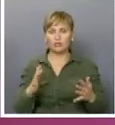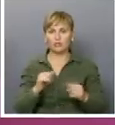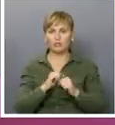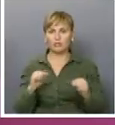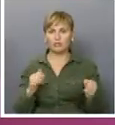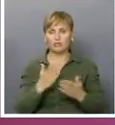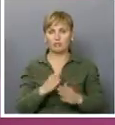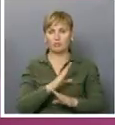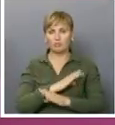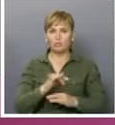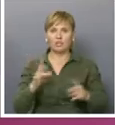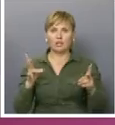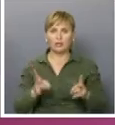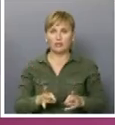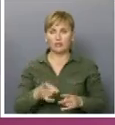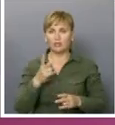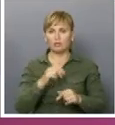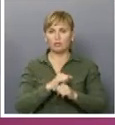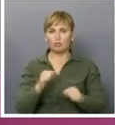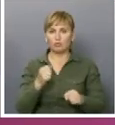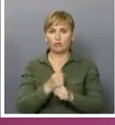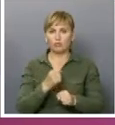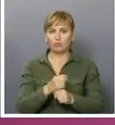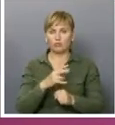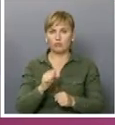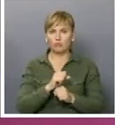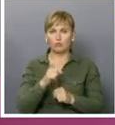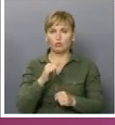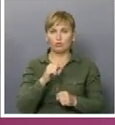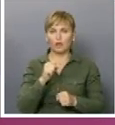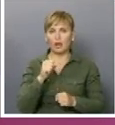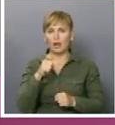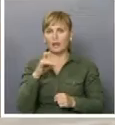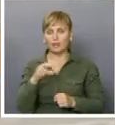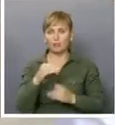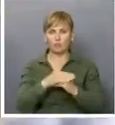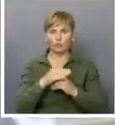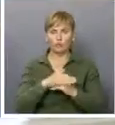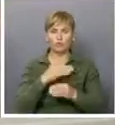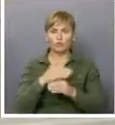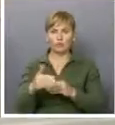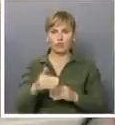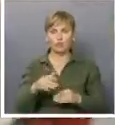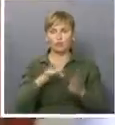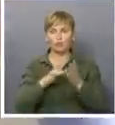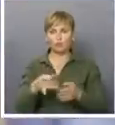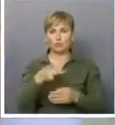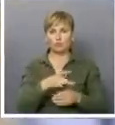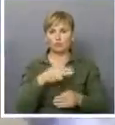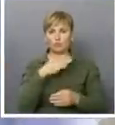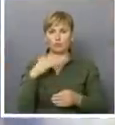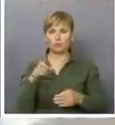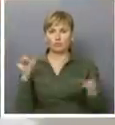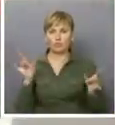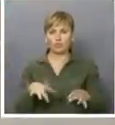Есть погибшие и раненые. 2 бомбы сработали на курорте Хуахин. Накануне поздно вечером в туристическом районе с множеством баров